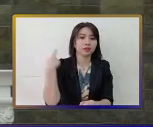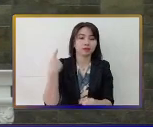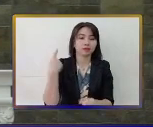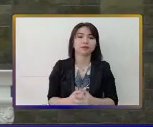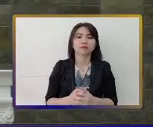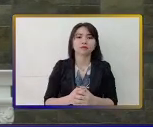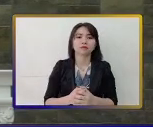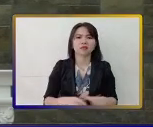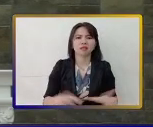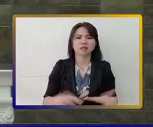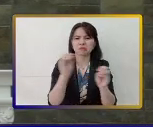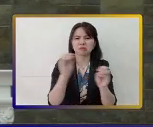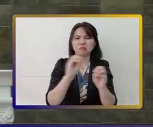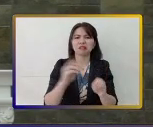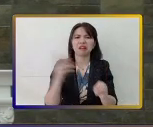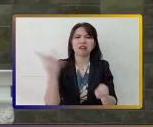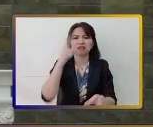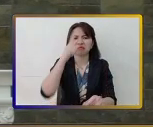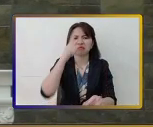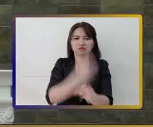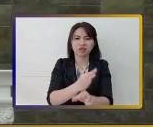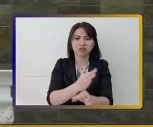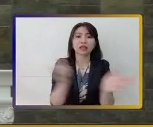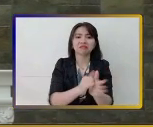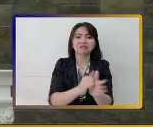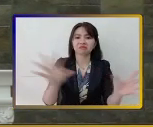hong nananampalataya na wala hong with worship.